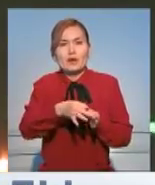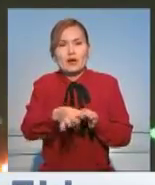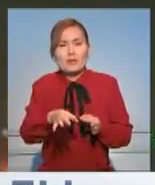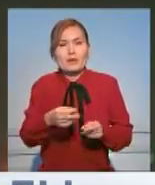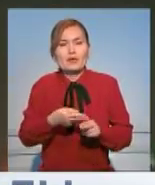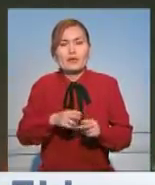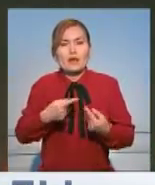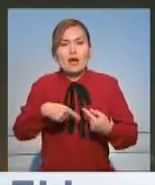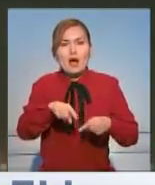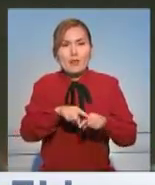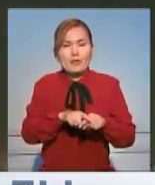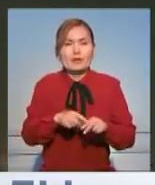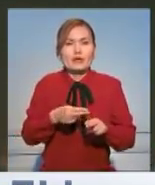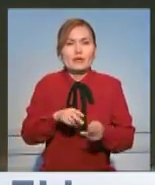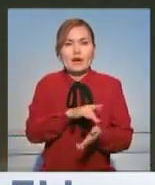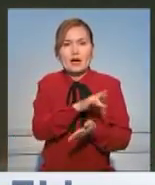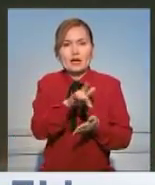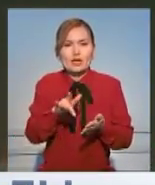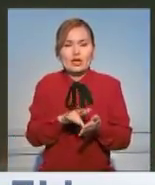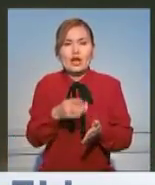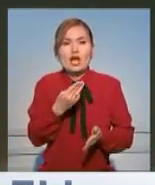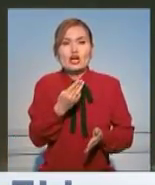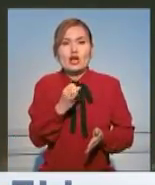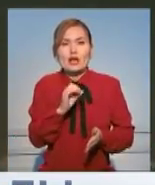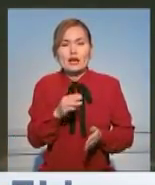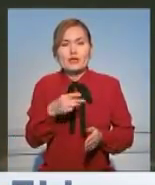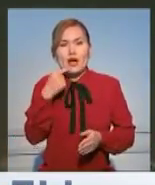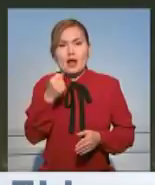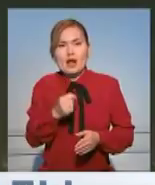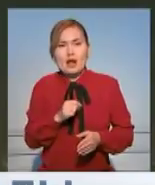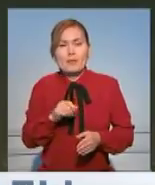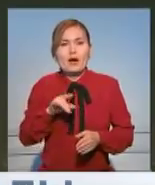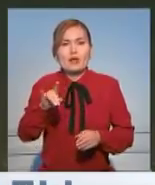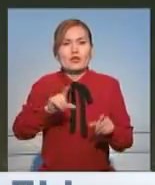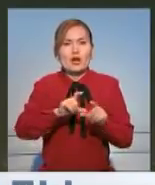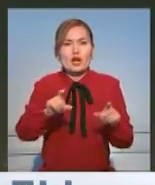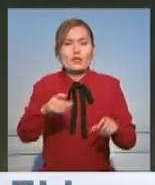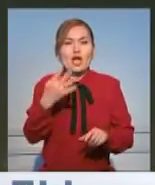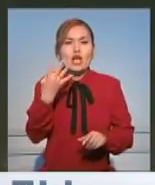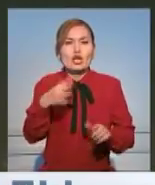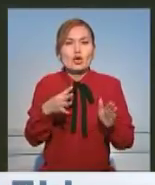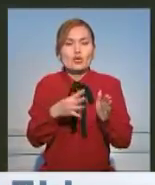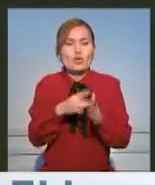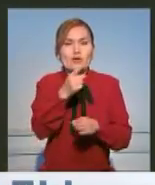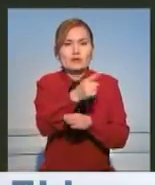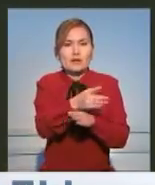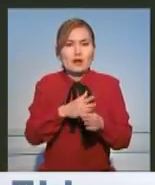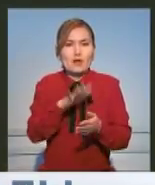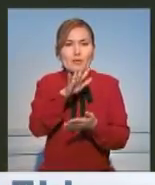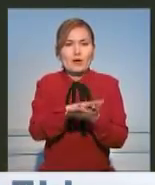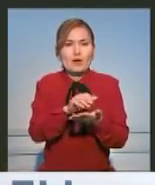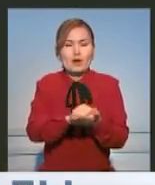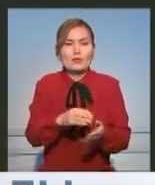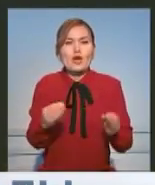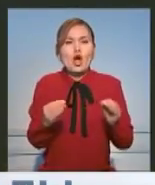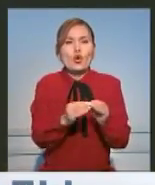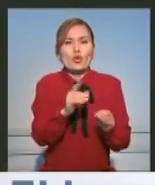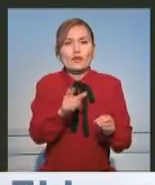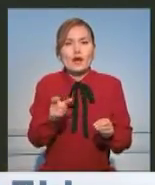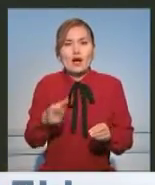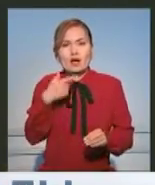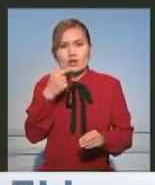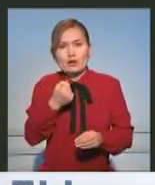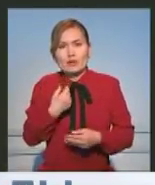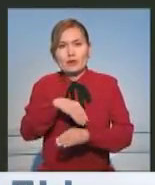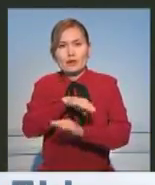Портер эсминцтерінен Хомс қаласындағы Шайрат әскери аэродромына 59 зымыран атылды. Салдарынан 10 сириялық жауынгер